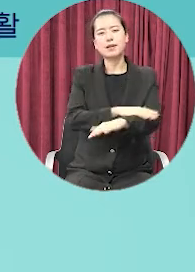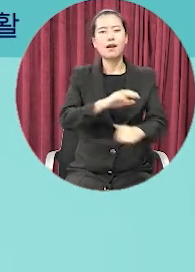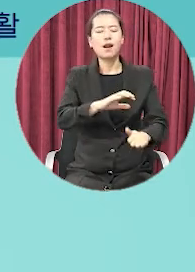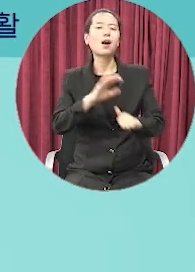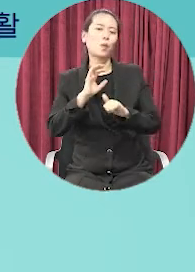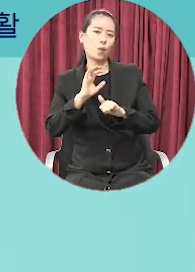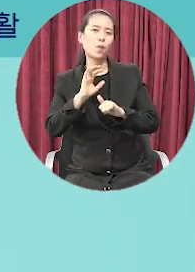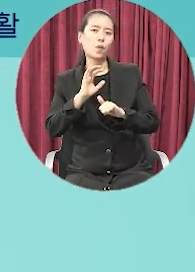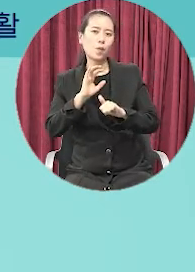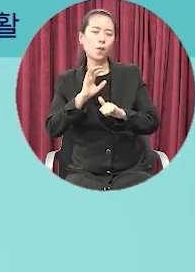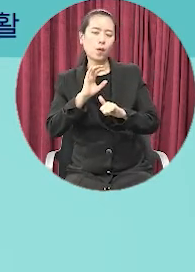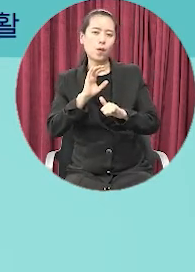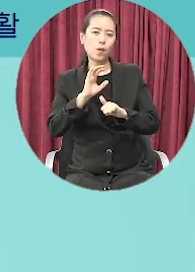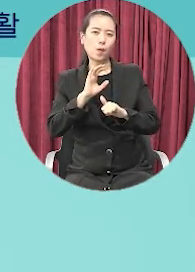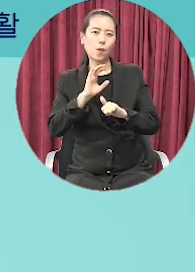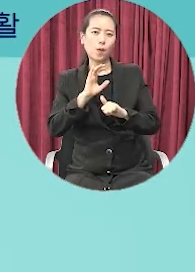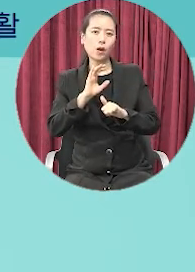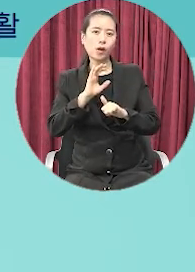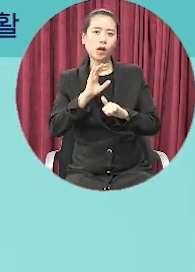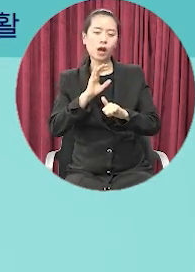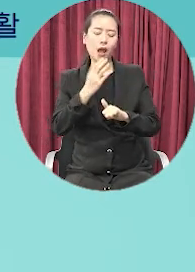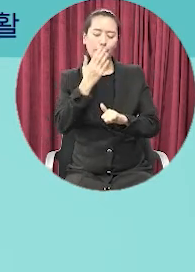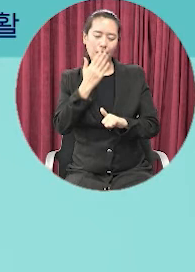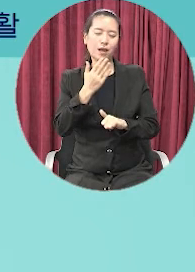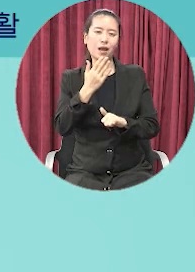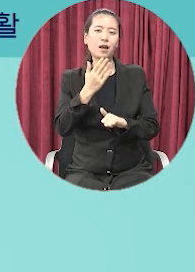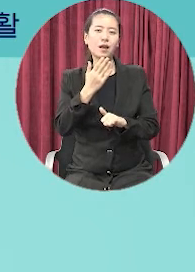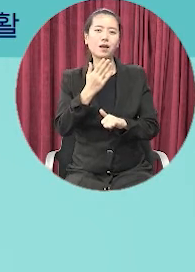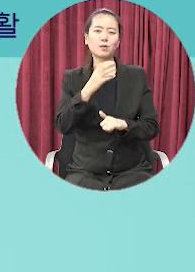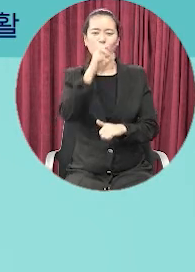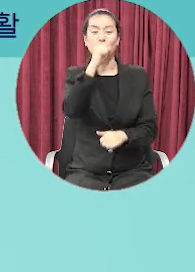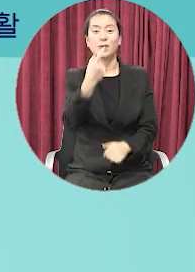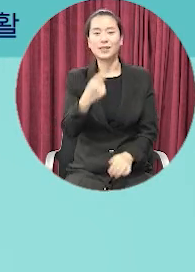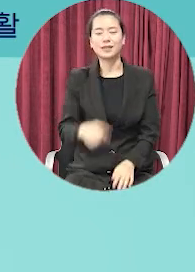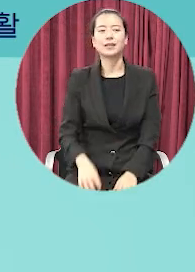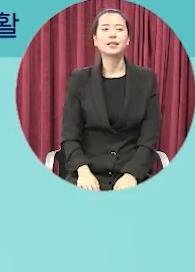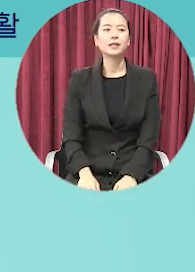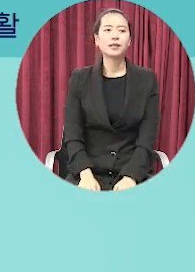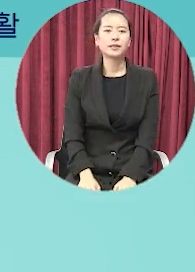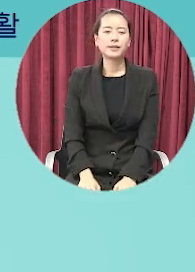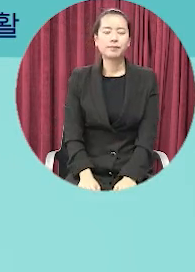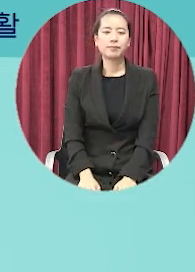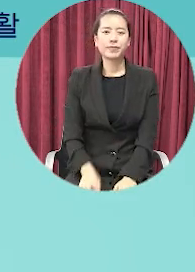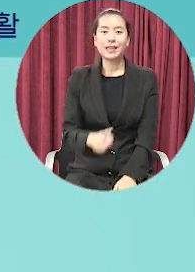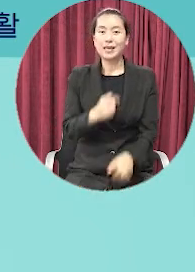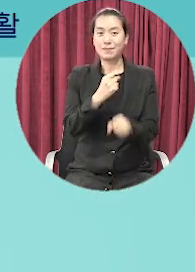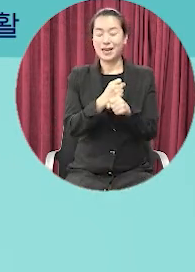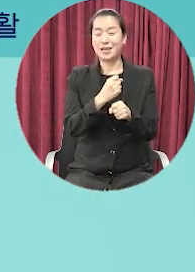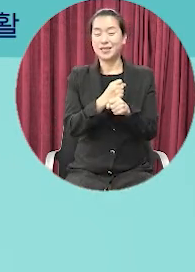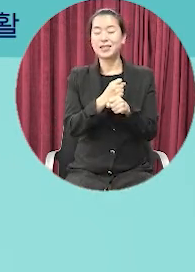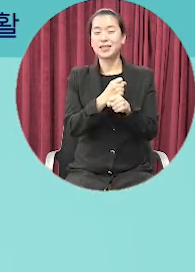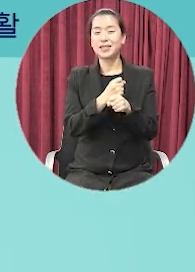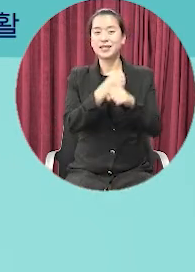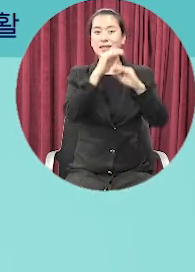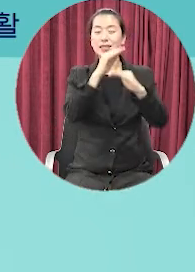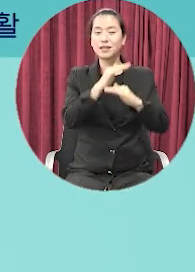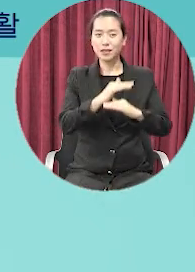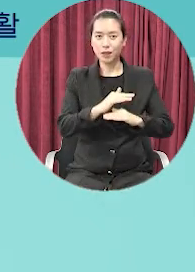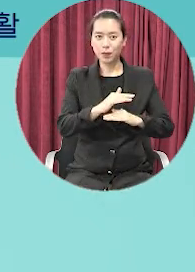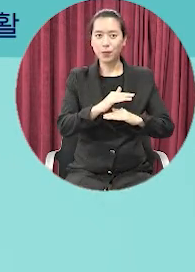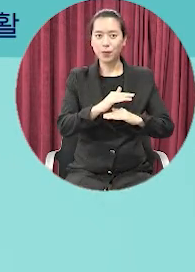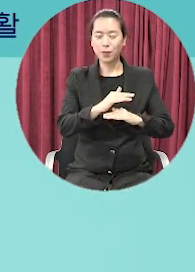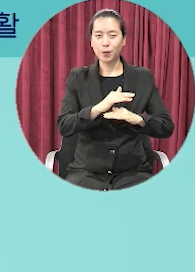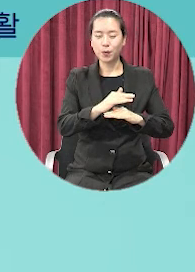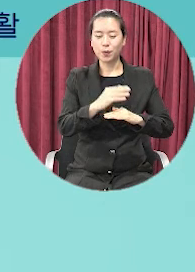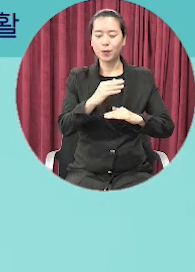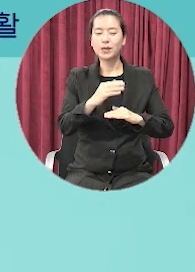이렇게 앞으로 운영하는 것이 굉장히 중요하다고 생각을 합니다. 그래서 이렇게 만들어 놓은 이